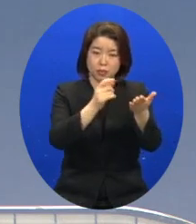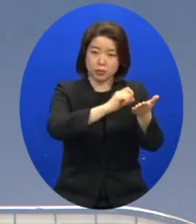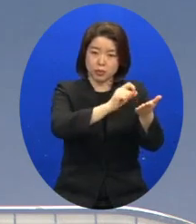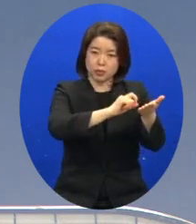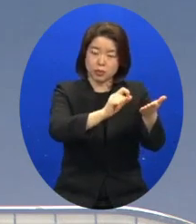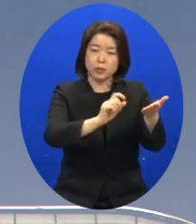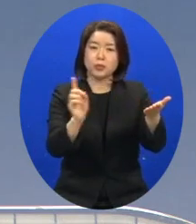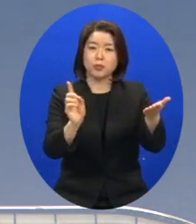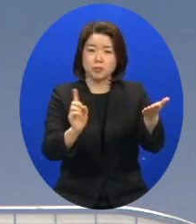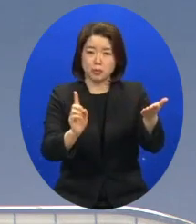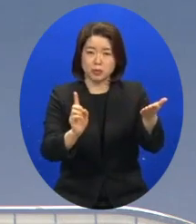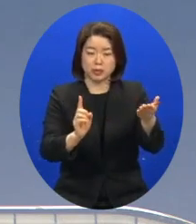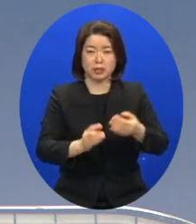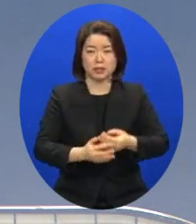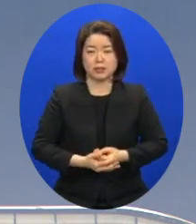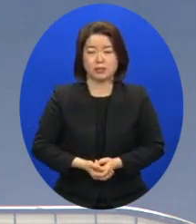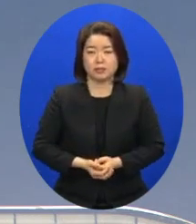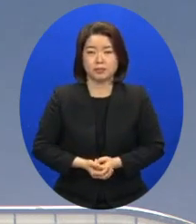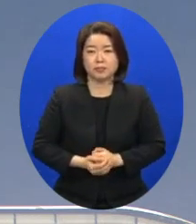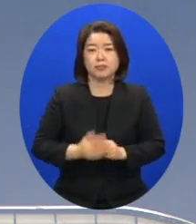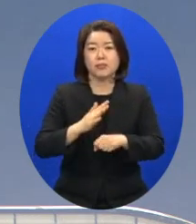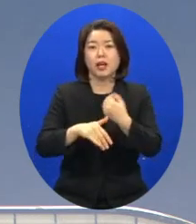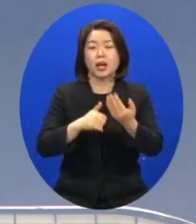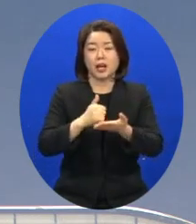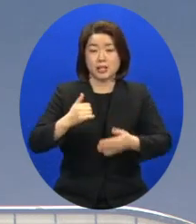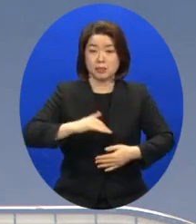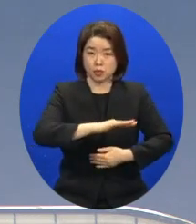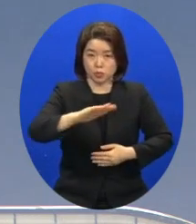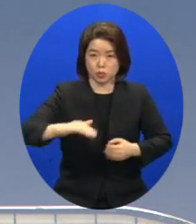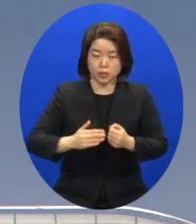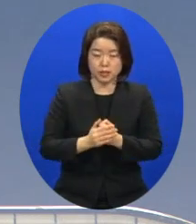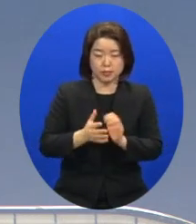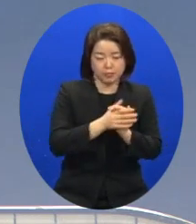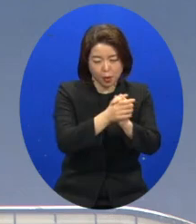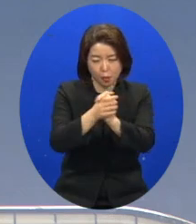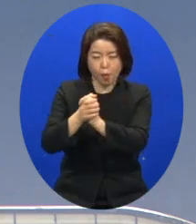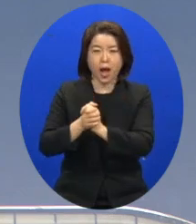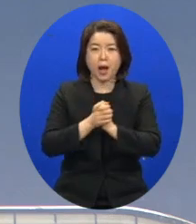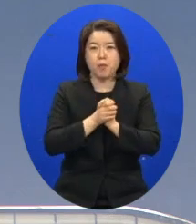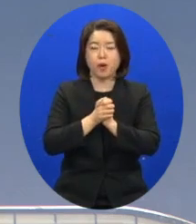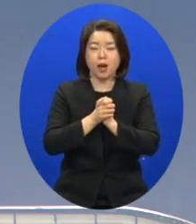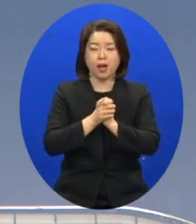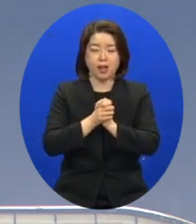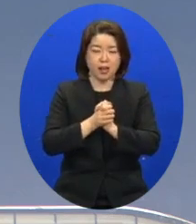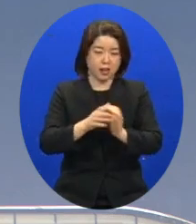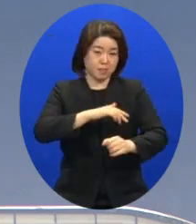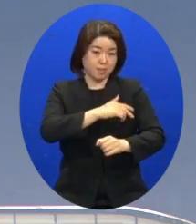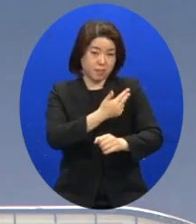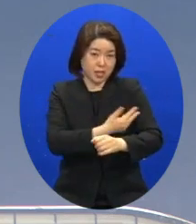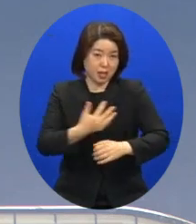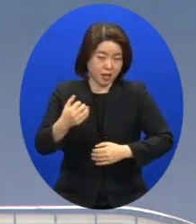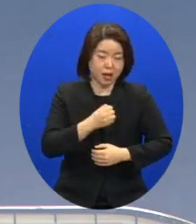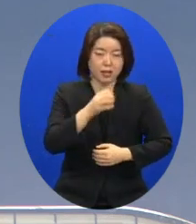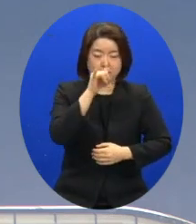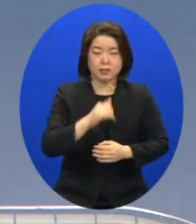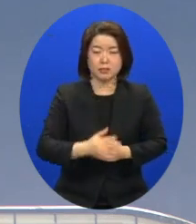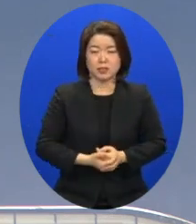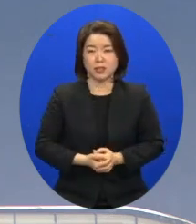있습니까 하나님께서는 우리를 화목하게 하는 직분을 주셨다고 말씀 했어